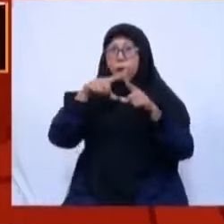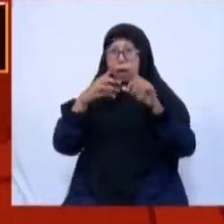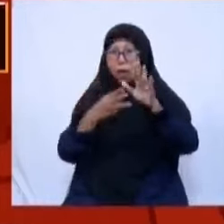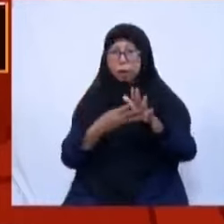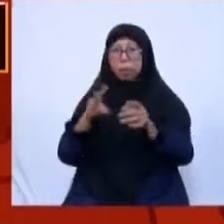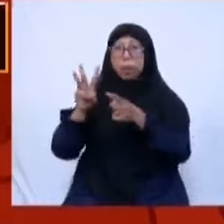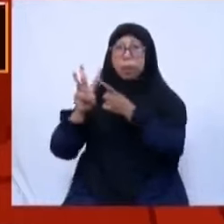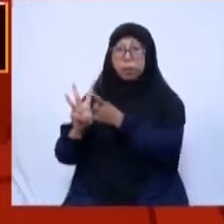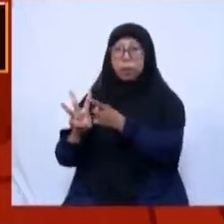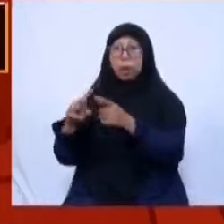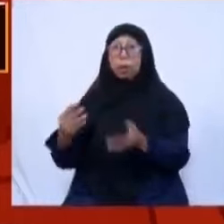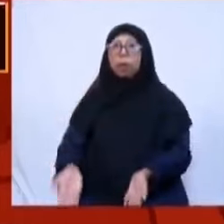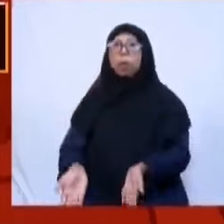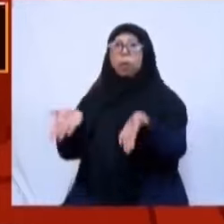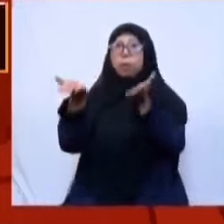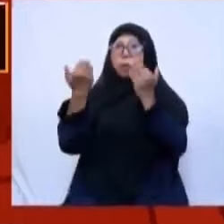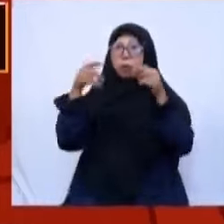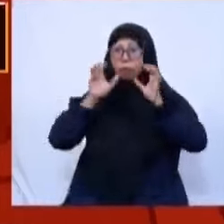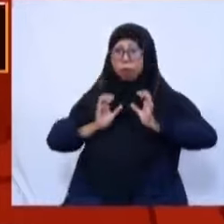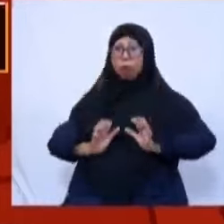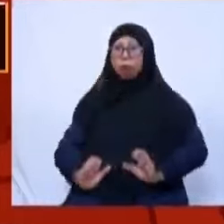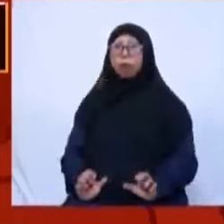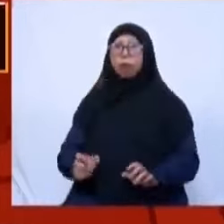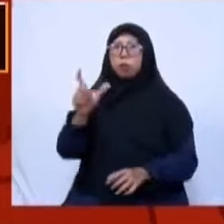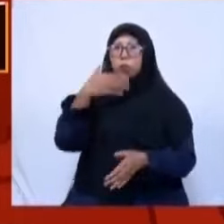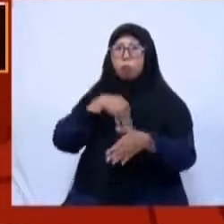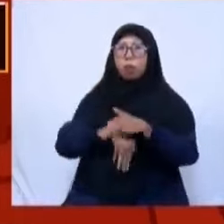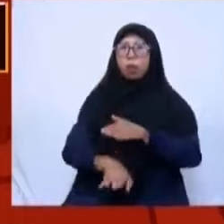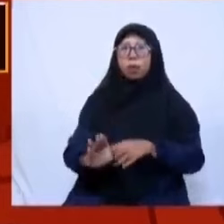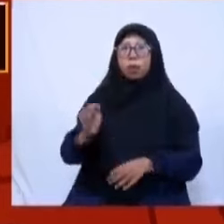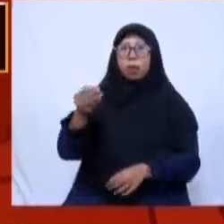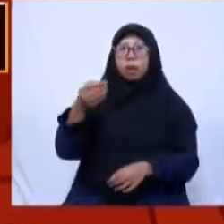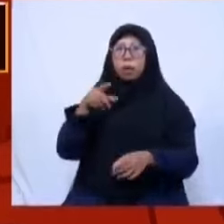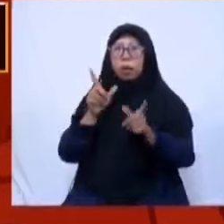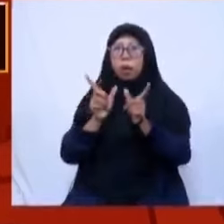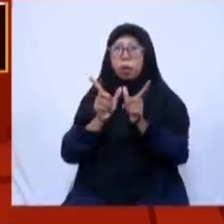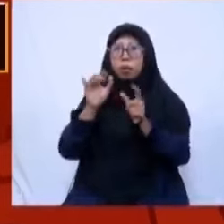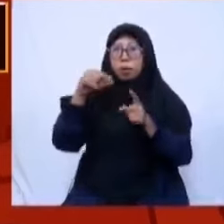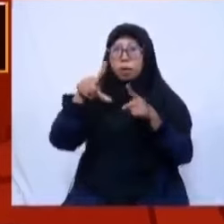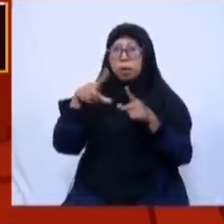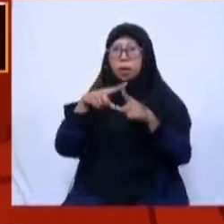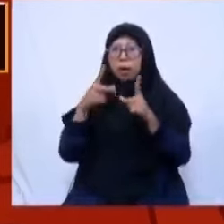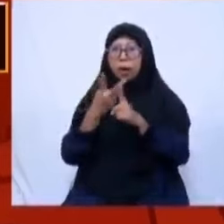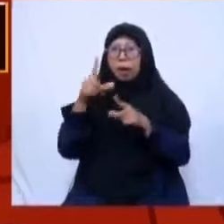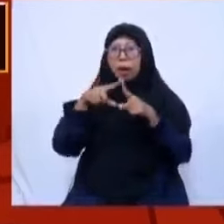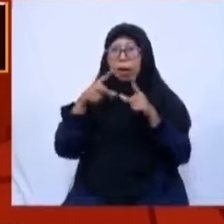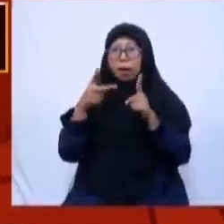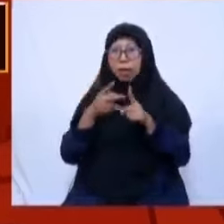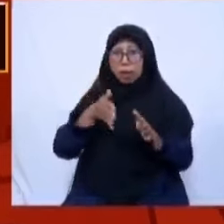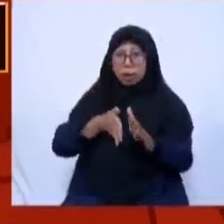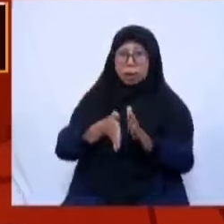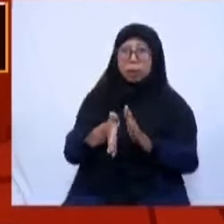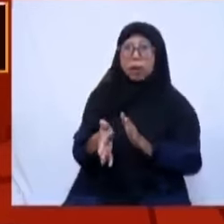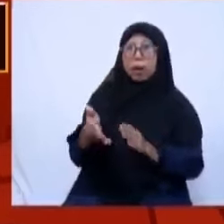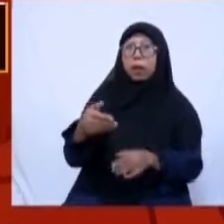ketiga, mengembangkan pembangunan berkarakter yang melahirkan identitas wilayah, baik arsitektur, jalan, dan